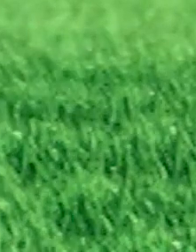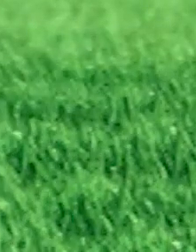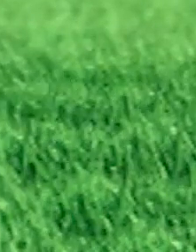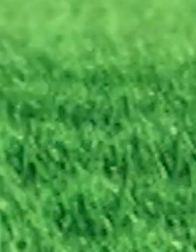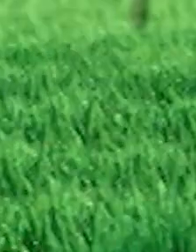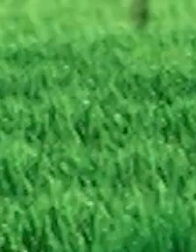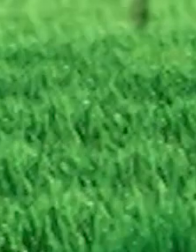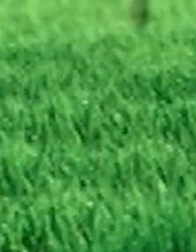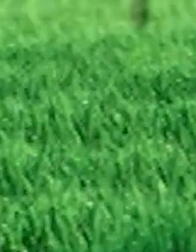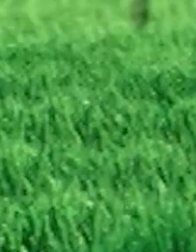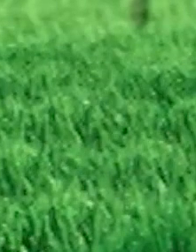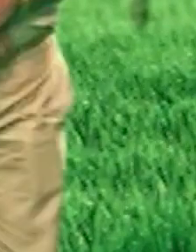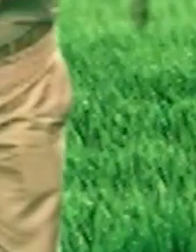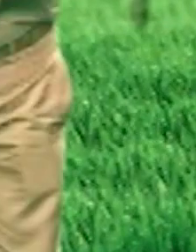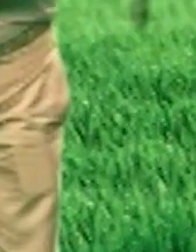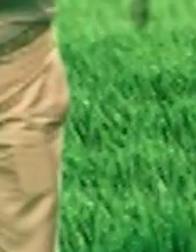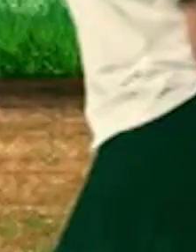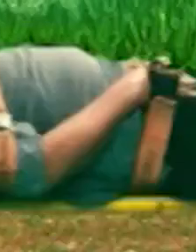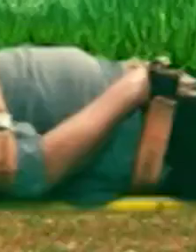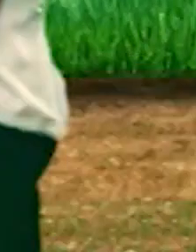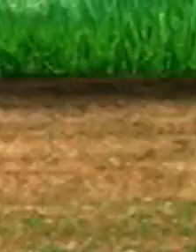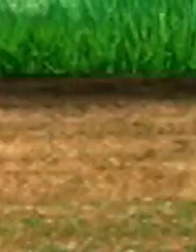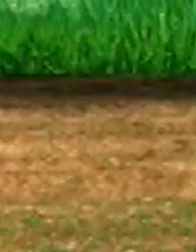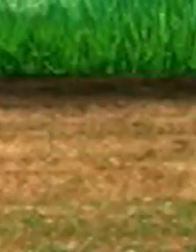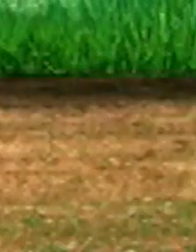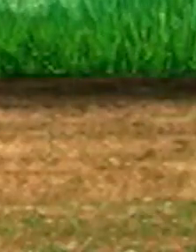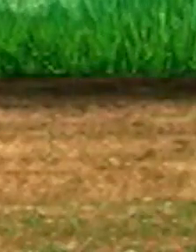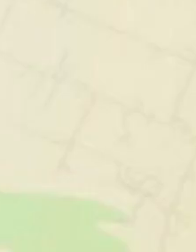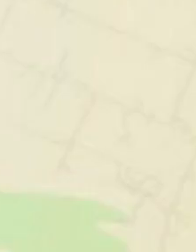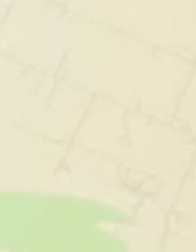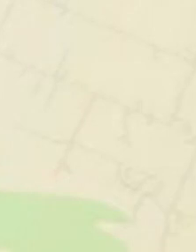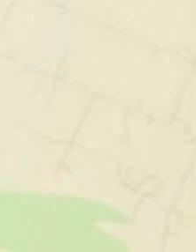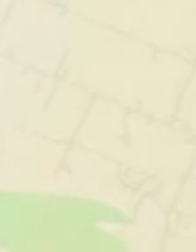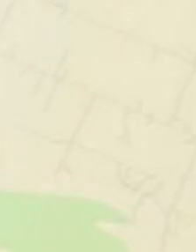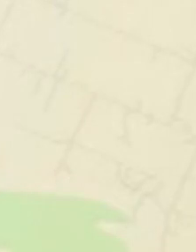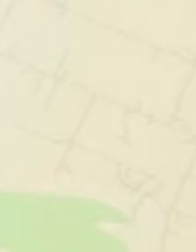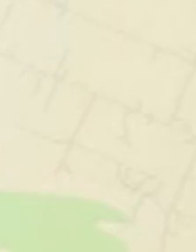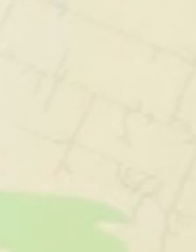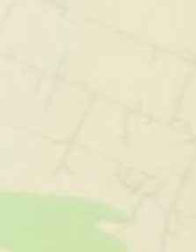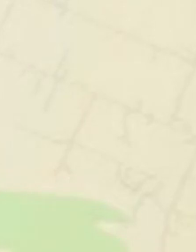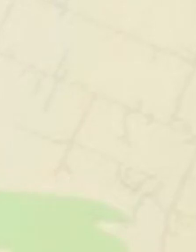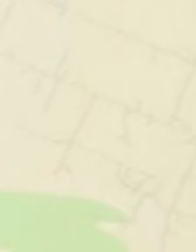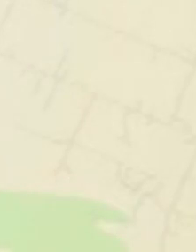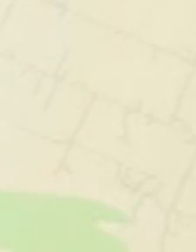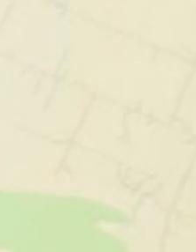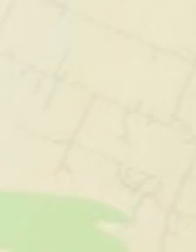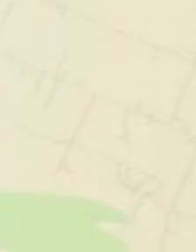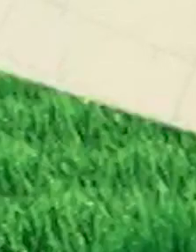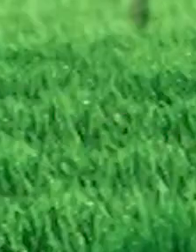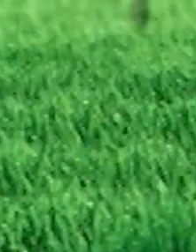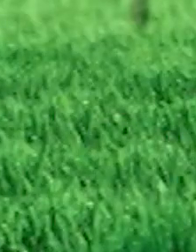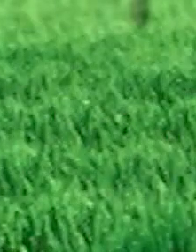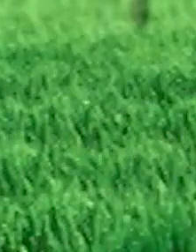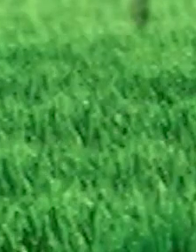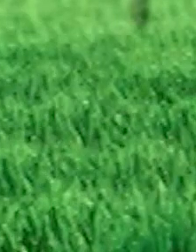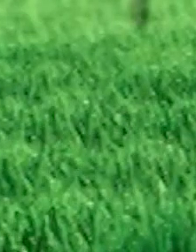อตอประสานอสอมออบอตอส่งลุงสุกไปรอพอนอพอรับเรื่องมาเลยครับ ครับ ลุงสุ